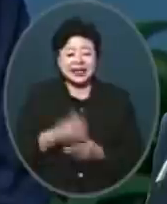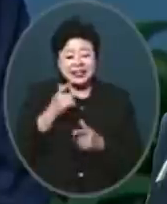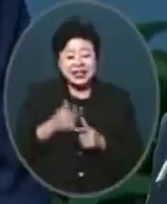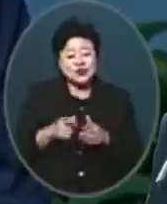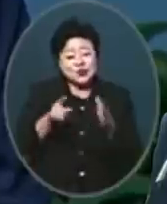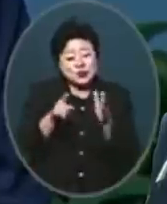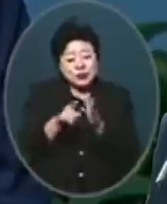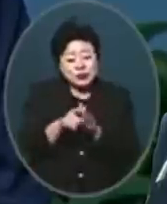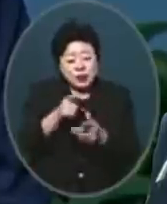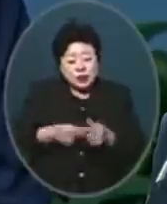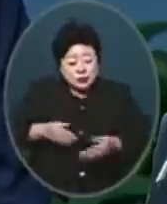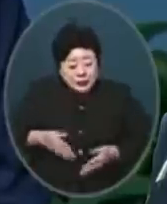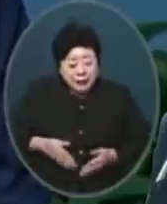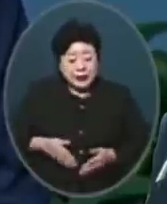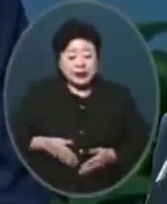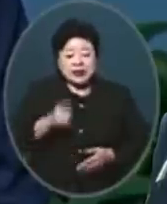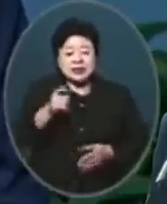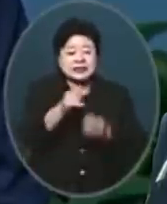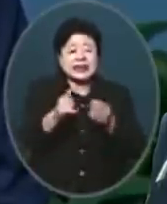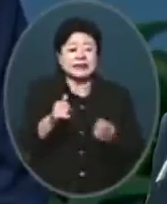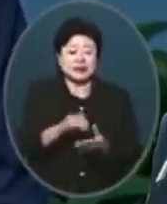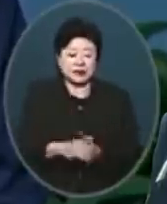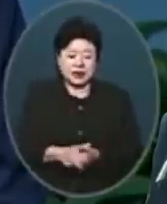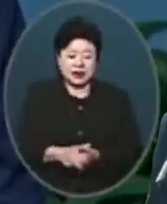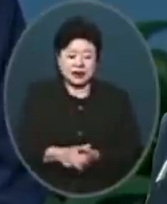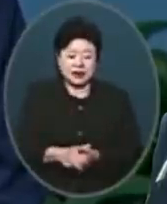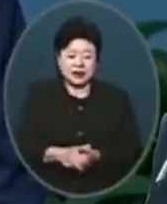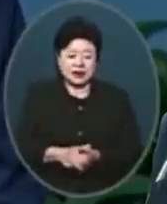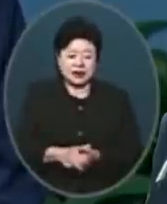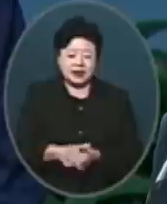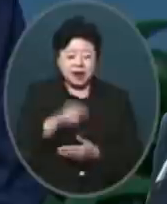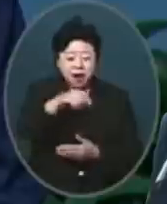예수를 믿고 거듭나면 그 사람과 속사람이